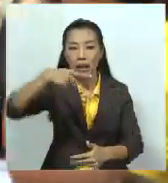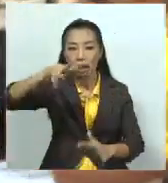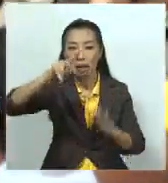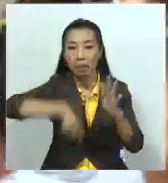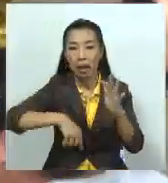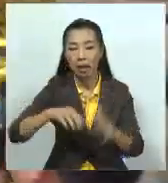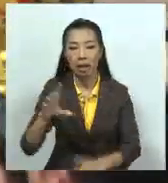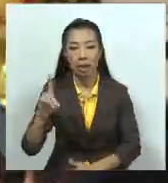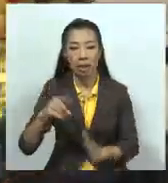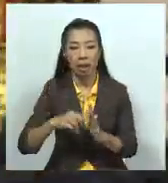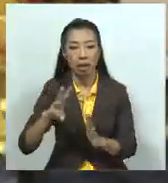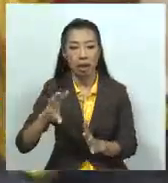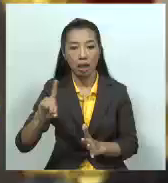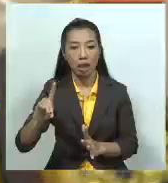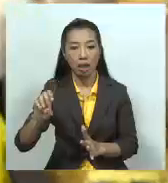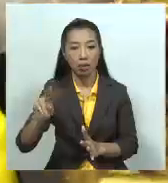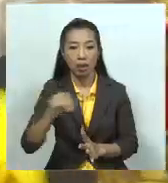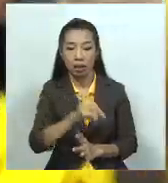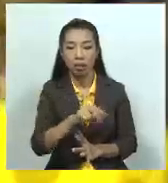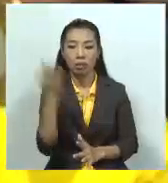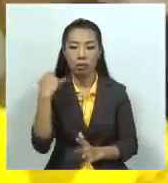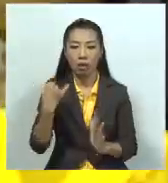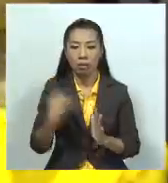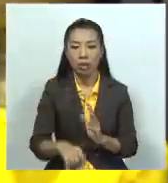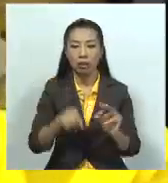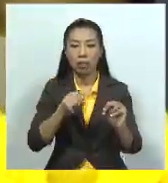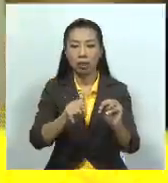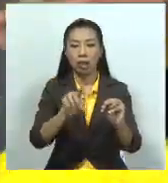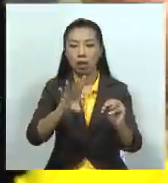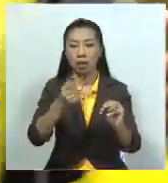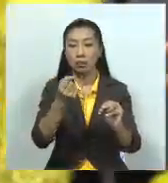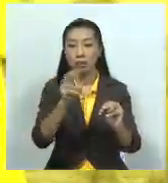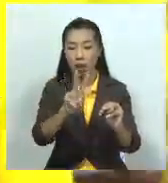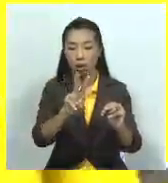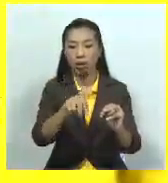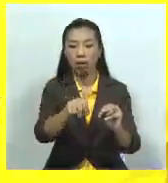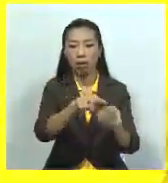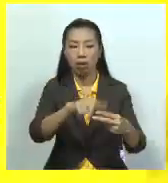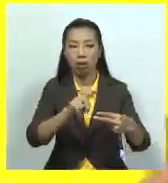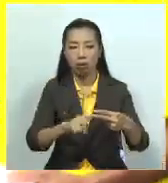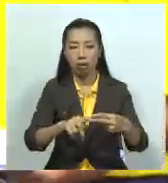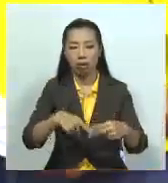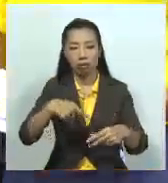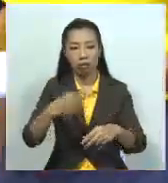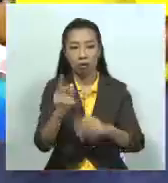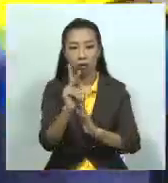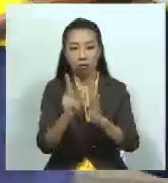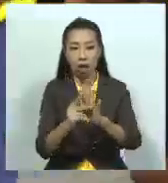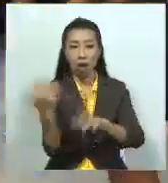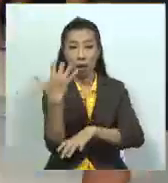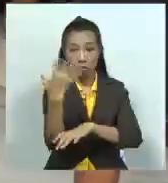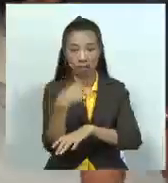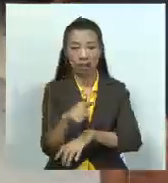งได้รับโทษตามความผิดประมวลกฎหมายอาญามาตรา112และพระราชบัญญัติคอมพิวเตอร์ทันที